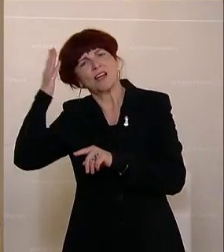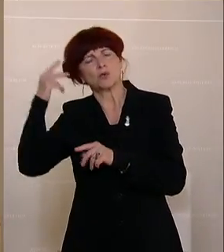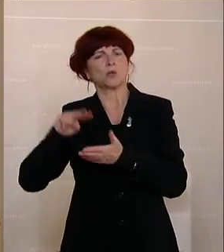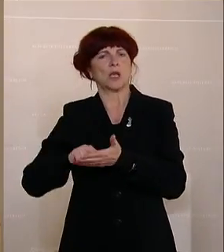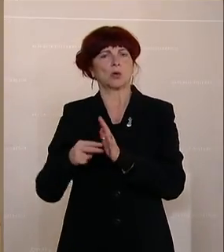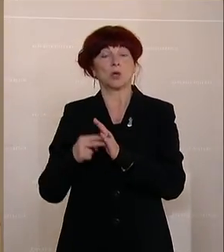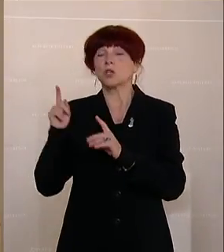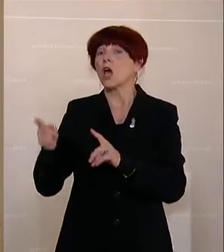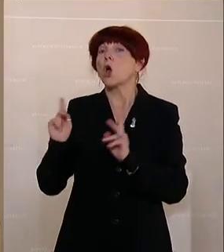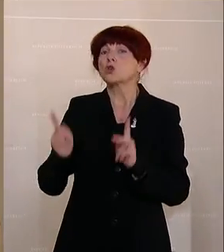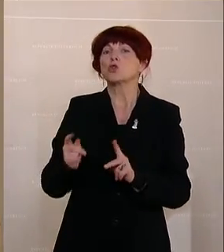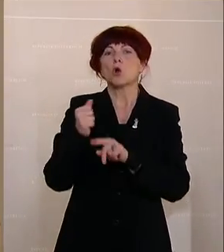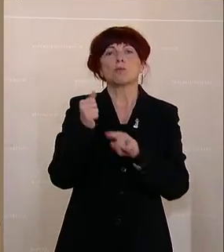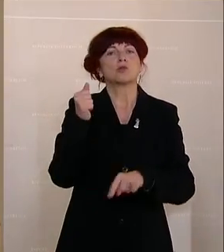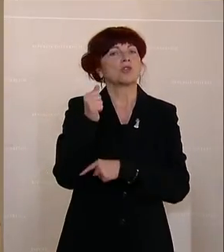im Budget